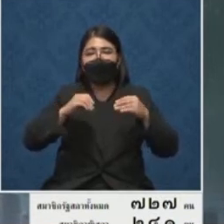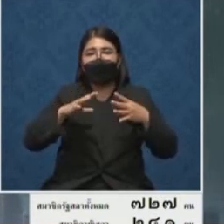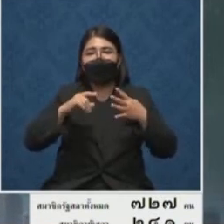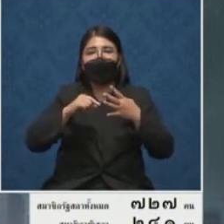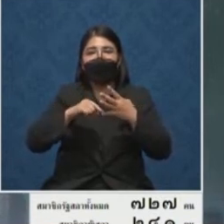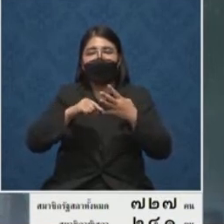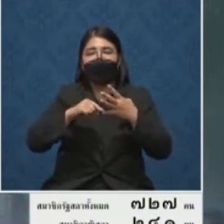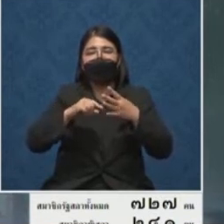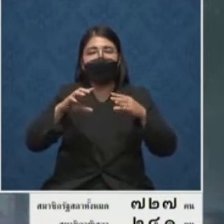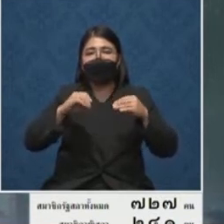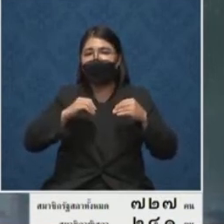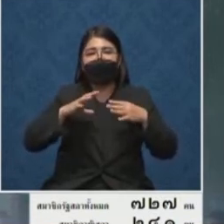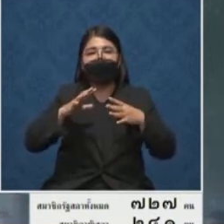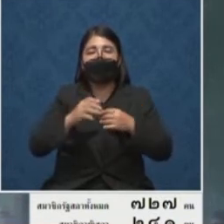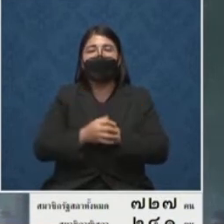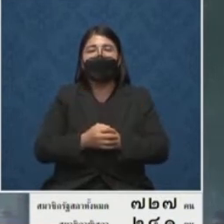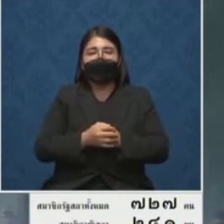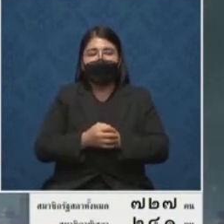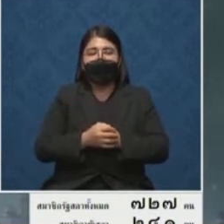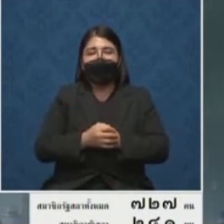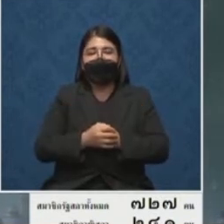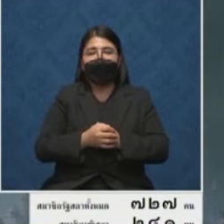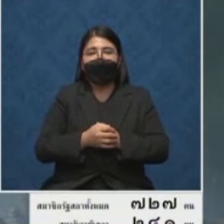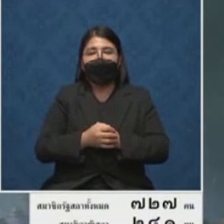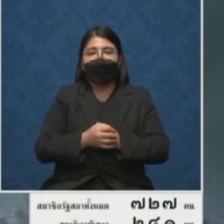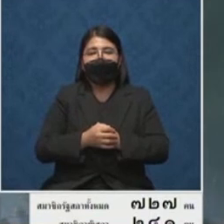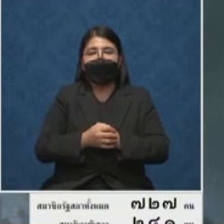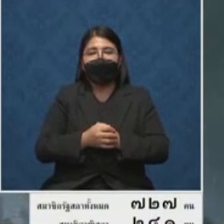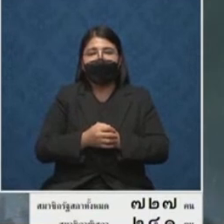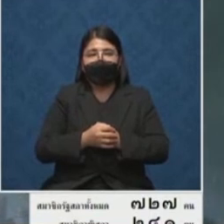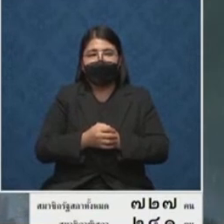การ3ไม่รับหลักการ4ไม่รับหลักการครับ